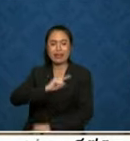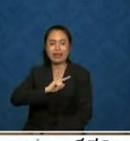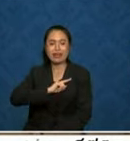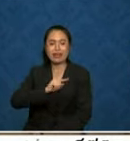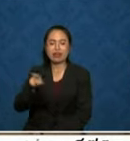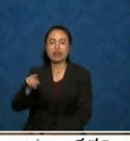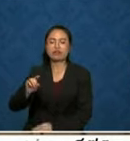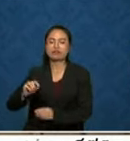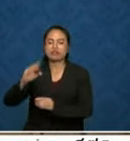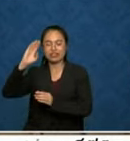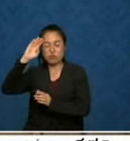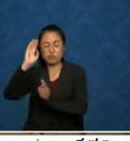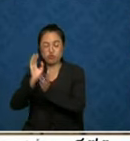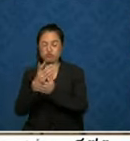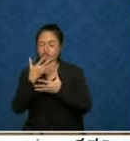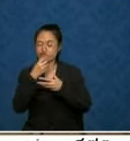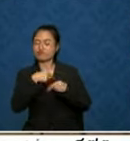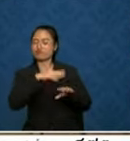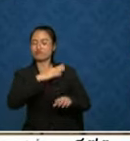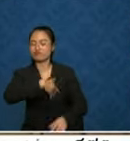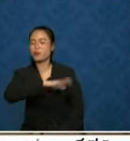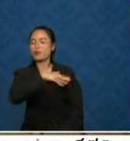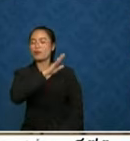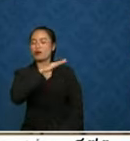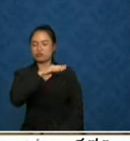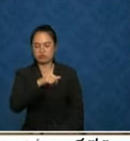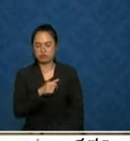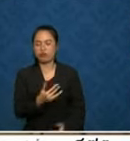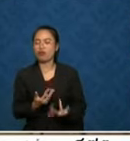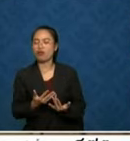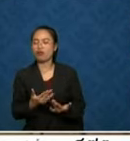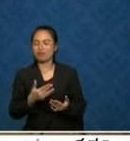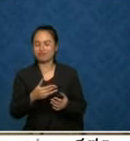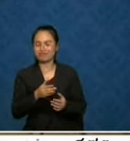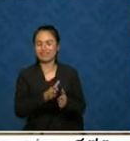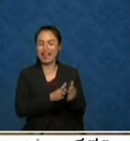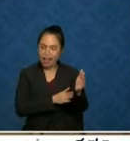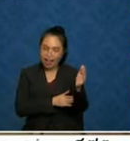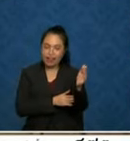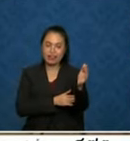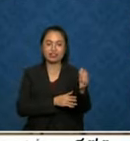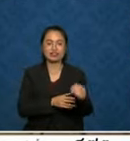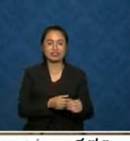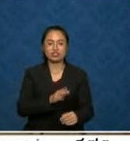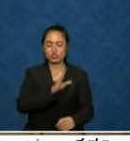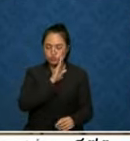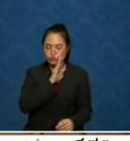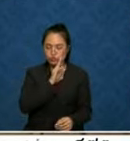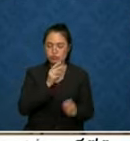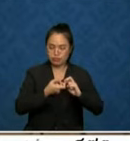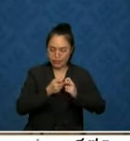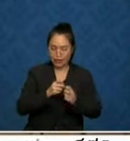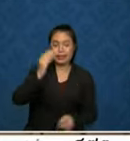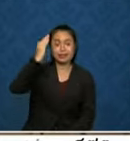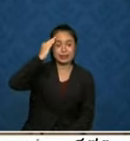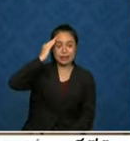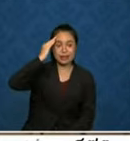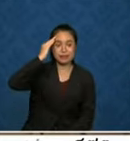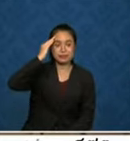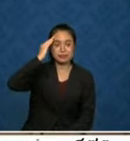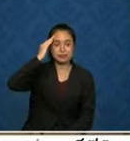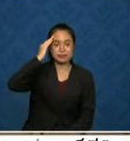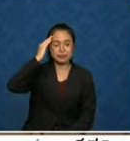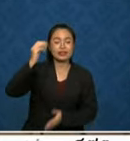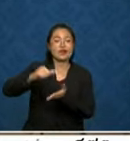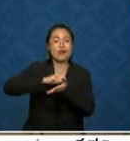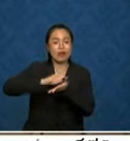างนะครับอันนี้คือสิ่งที่เกิดขึ้นเพราะฉะนั้นเมื่อเรารู้ปัญหาตรงนี้แล้วเราทำยังไงครับเราก็ต้